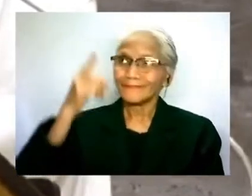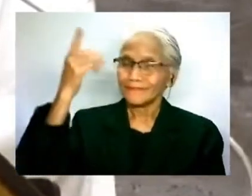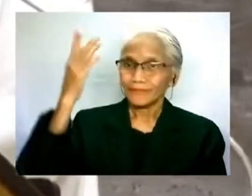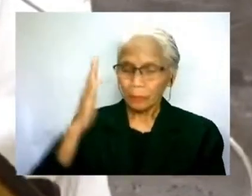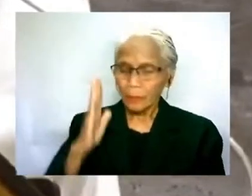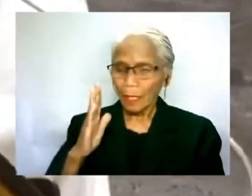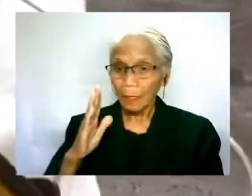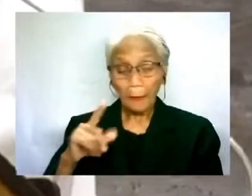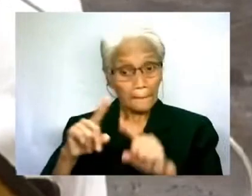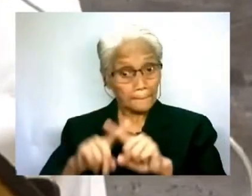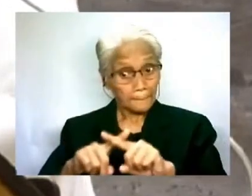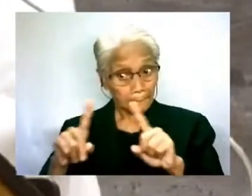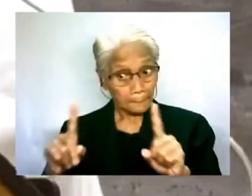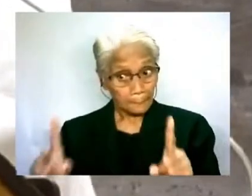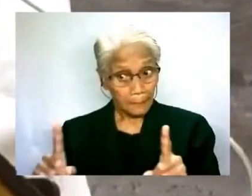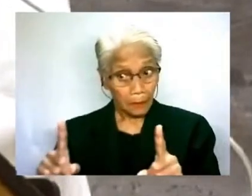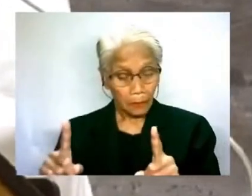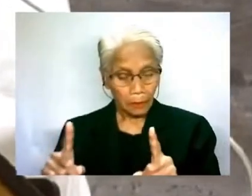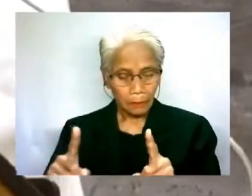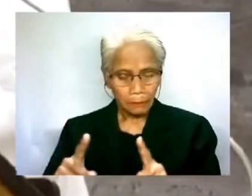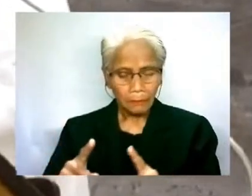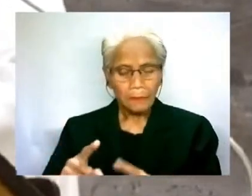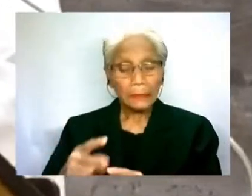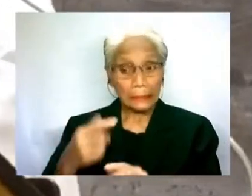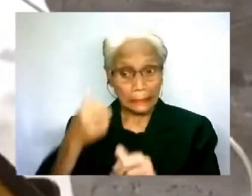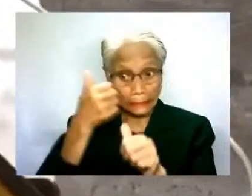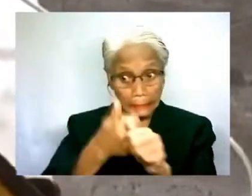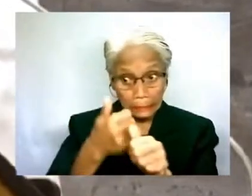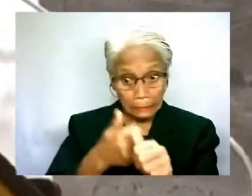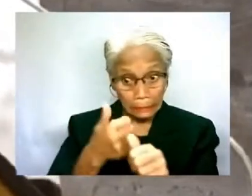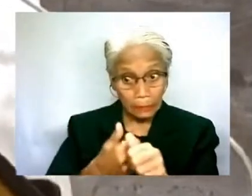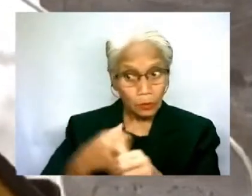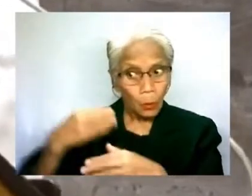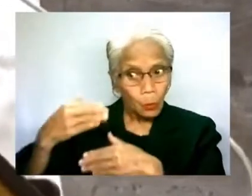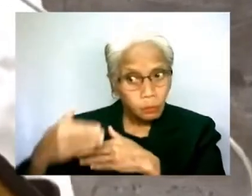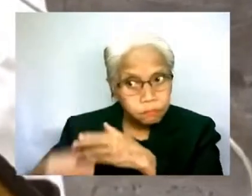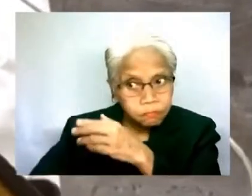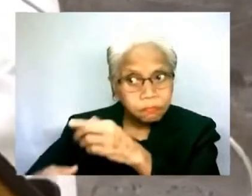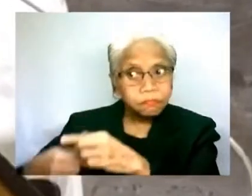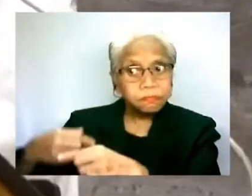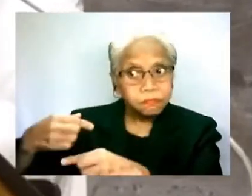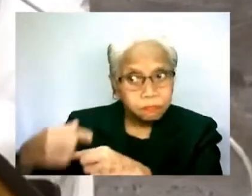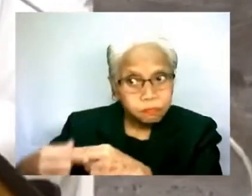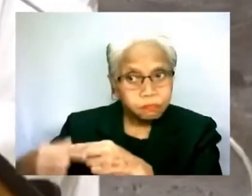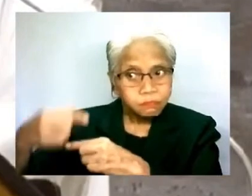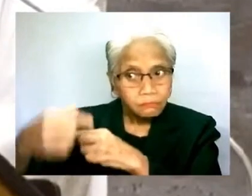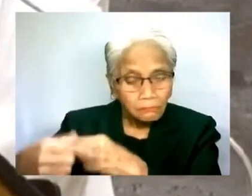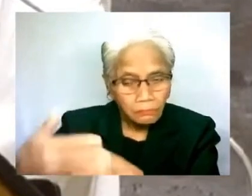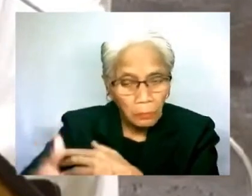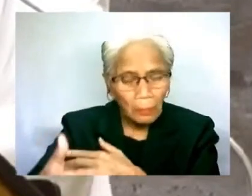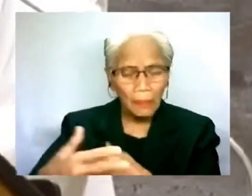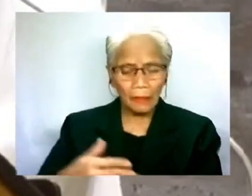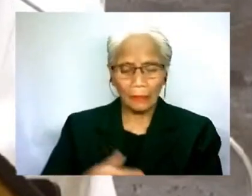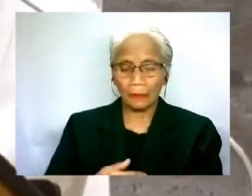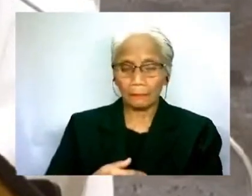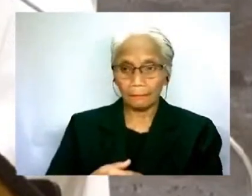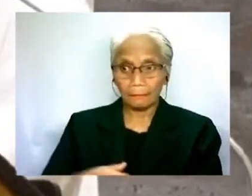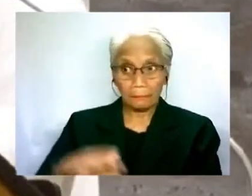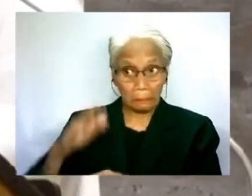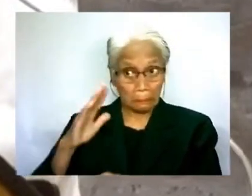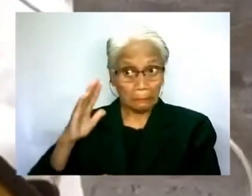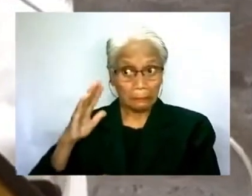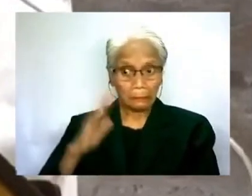sa bawat henerasyon, sa bawat ninuno ni Jesus ay